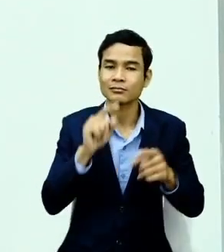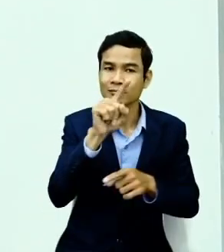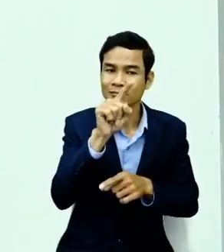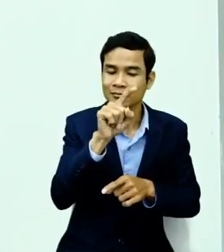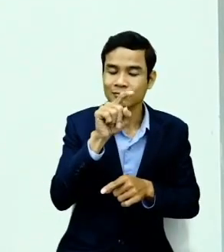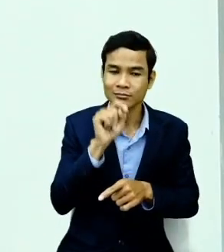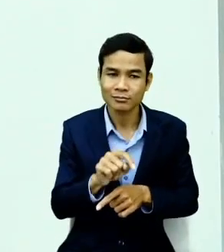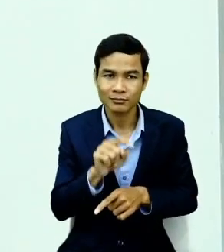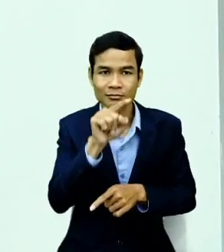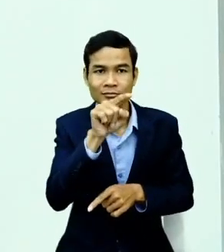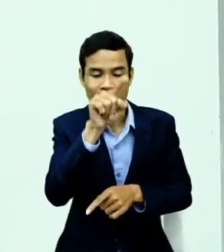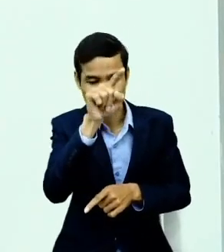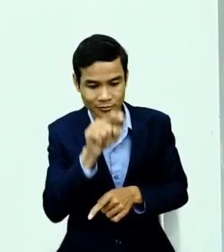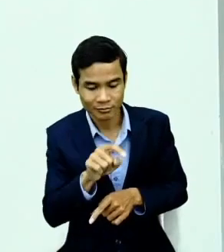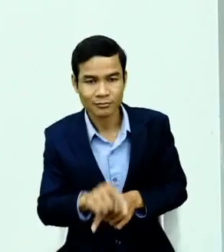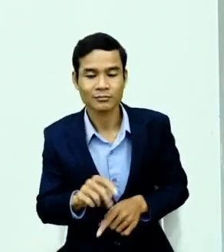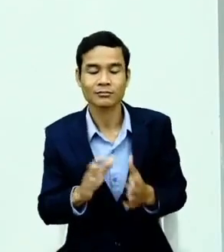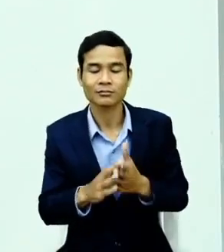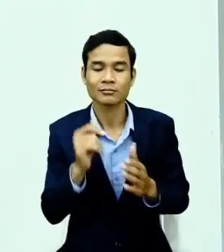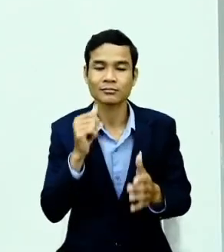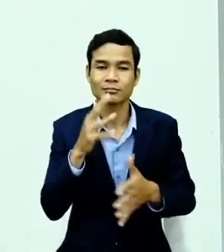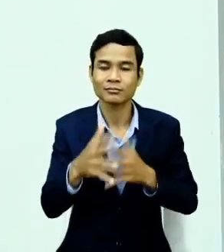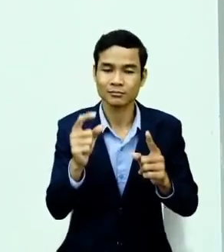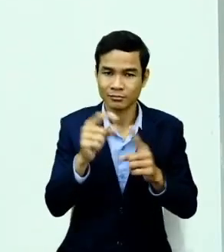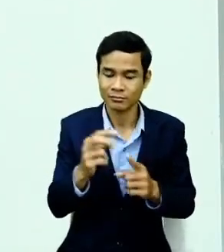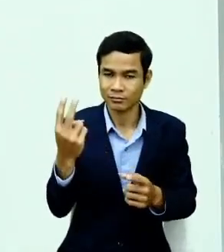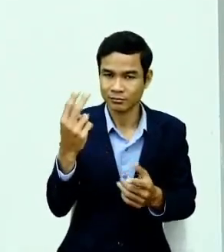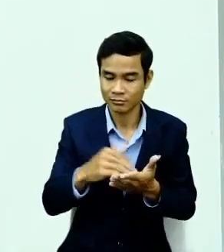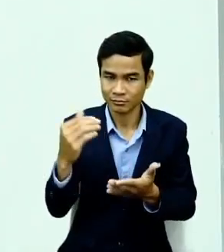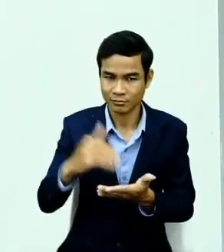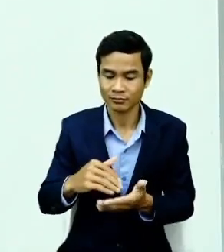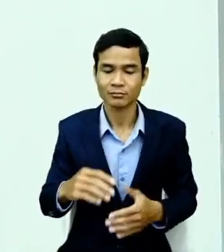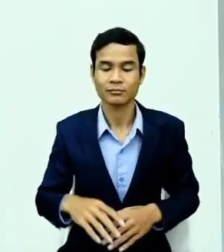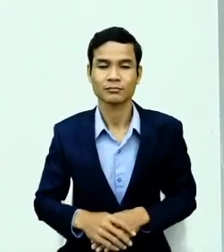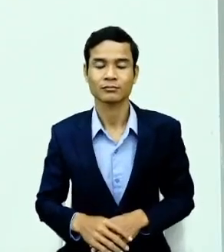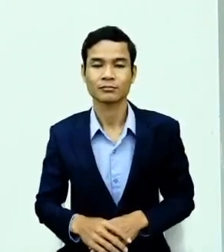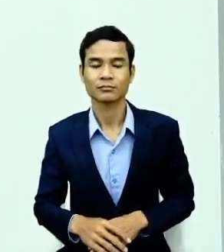lư lư nè con nè. Án bí bí đòn. Ta chạc bà đám.